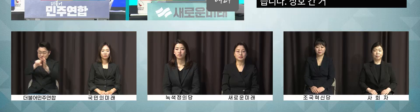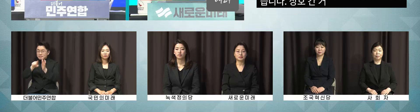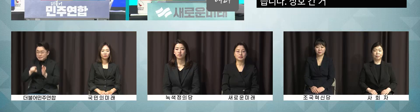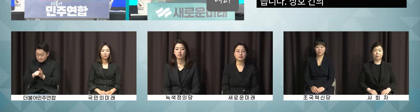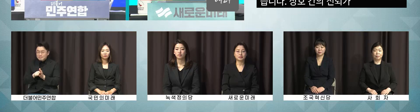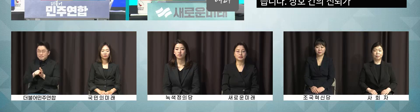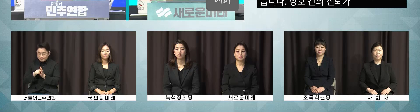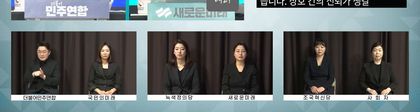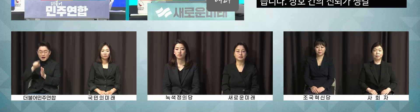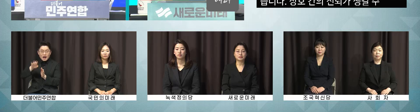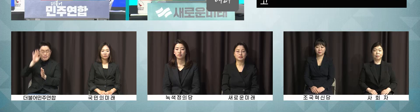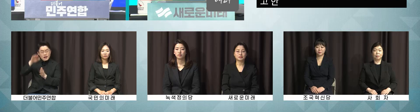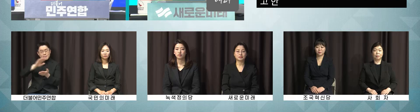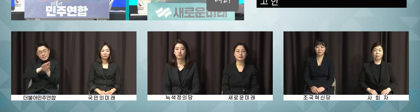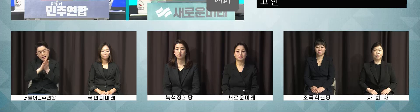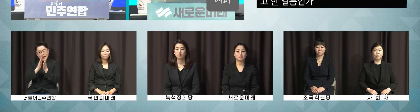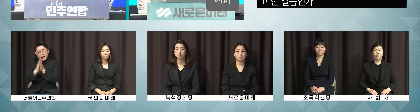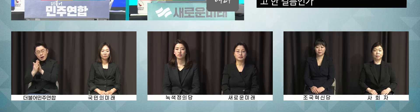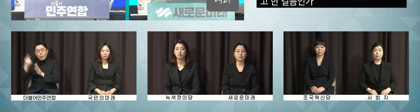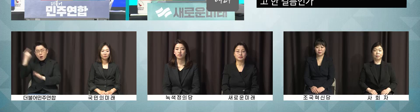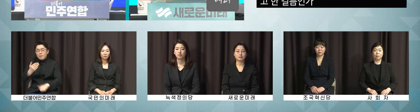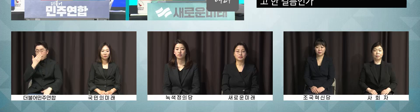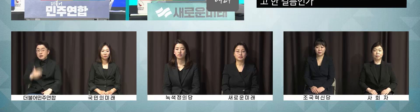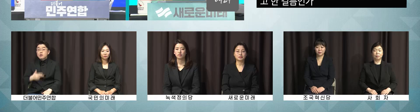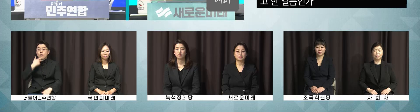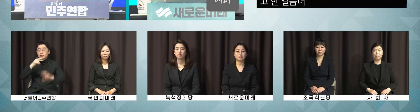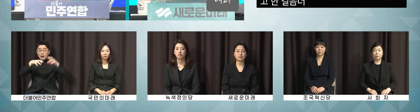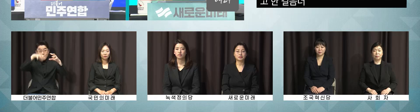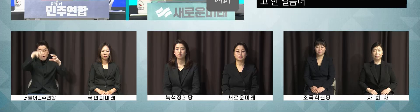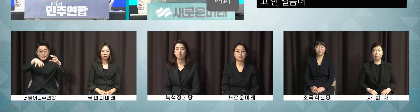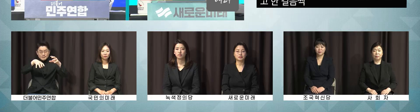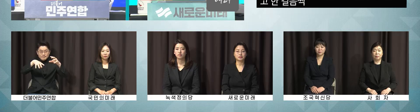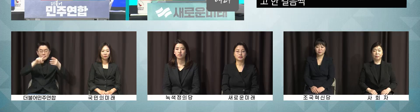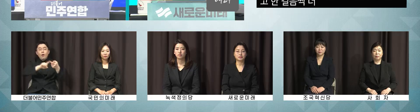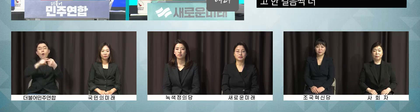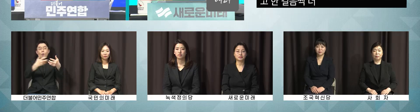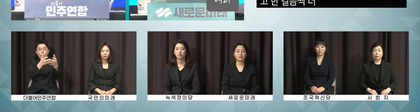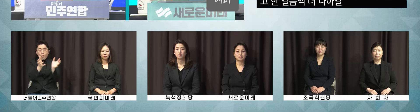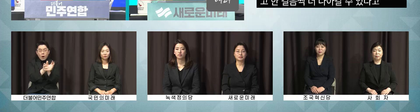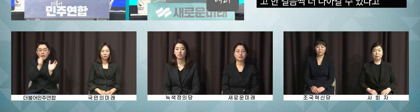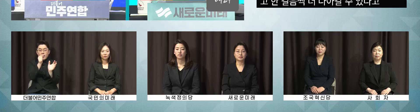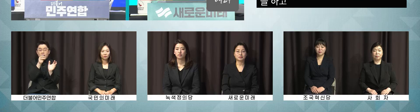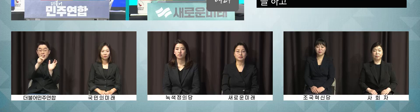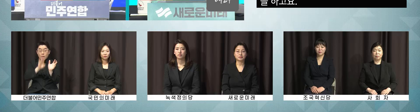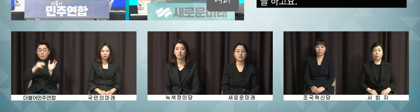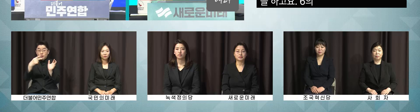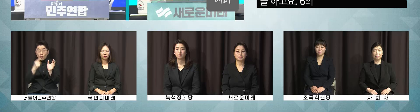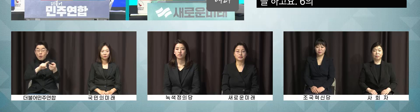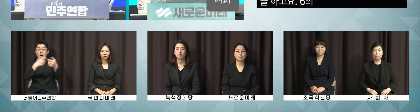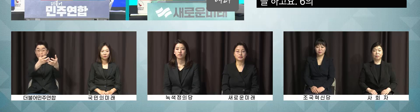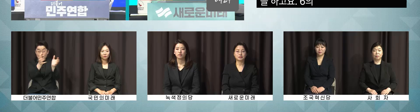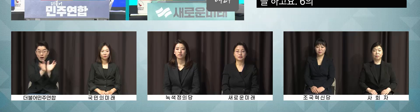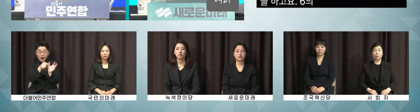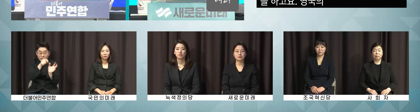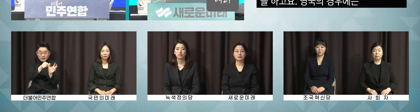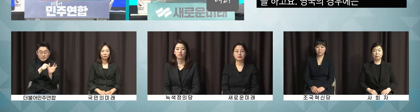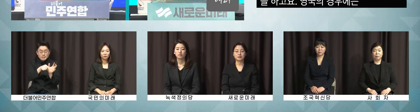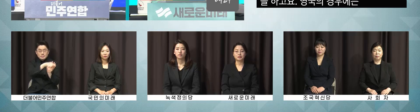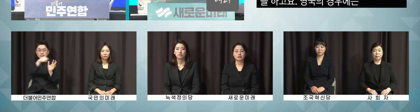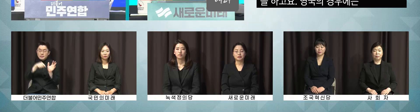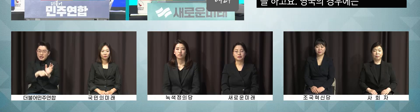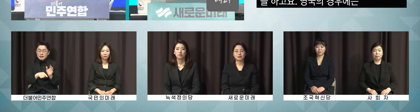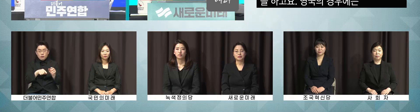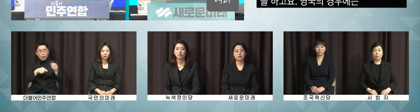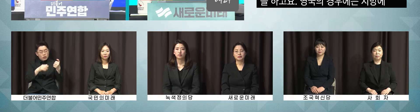수 있다고 생각이 되고요. 영국의 경우에는 협동조합당이라고 하는 상하원의 50석 가까운 의석과 지방의회